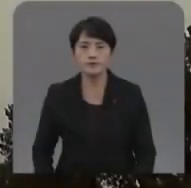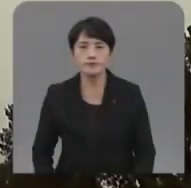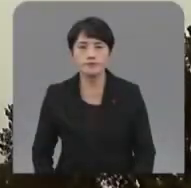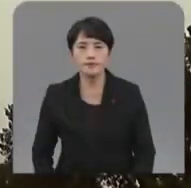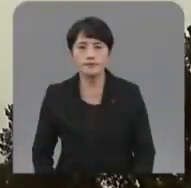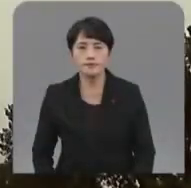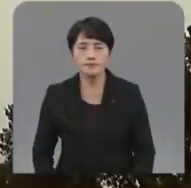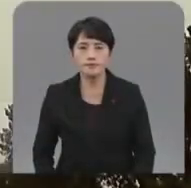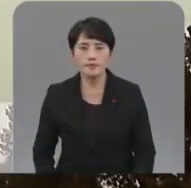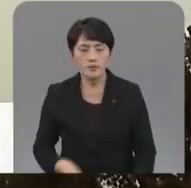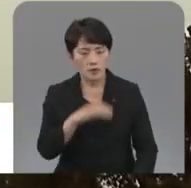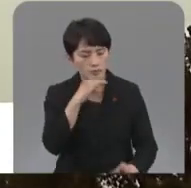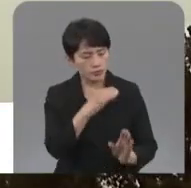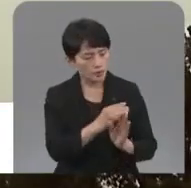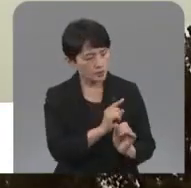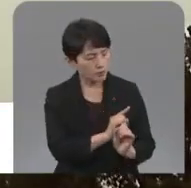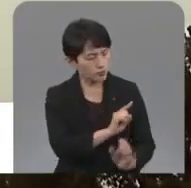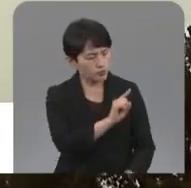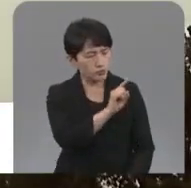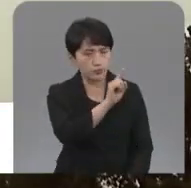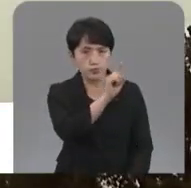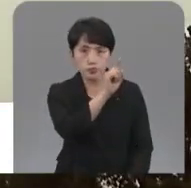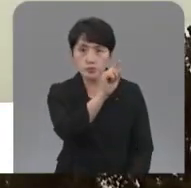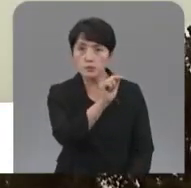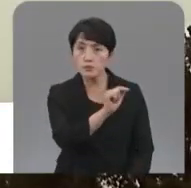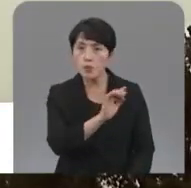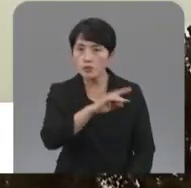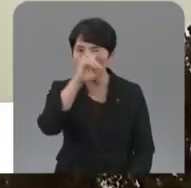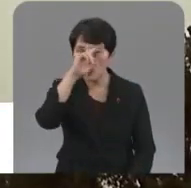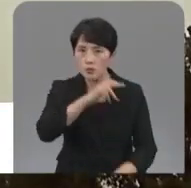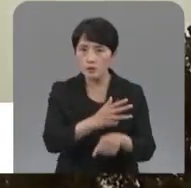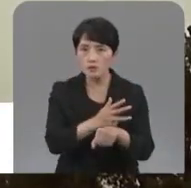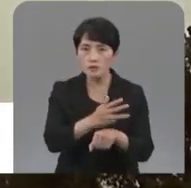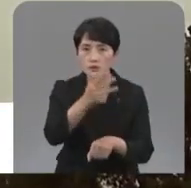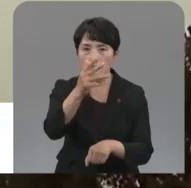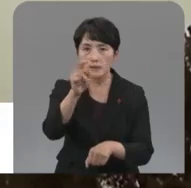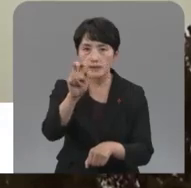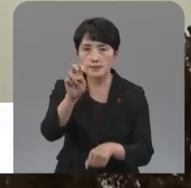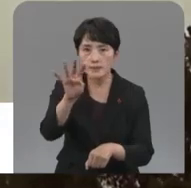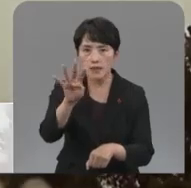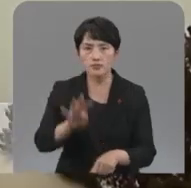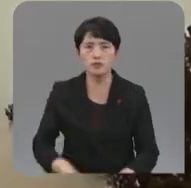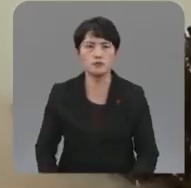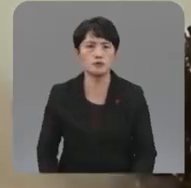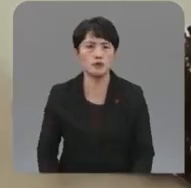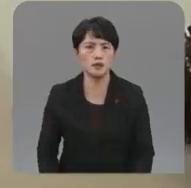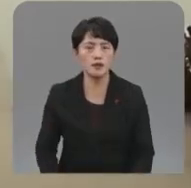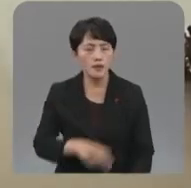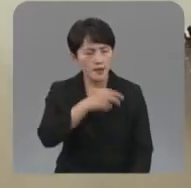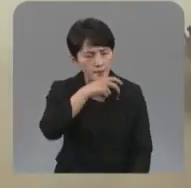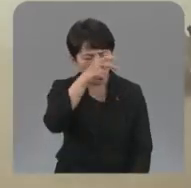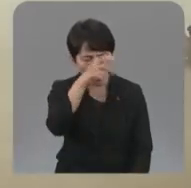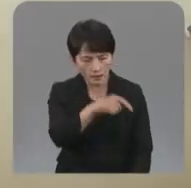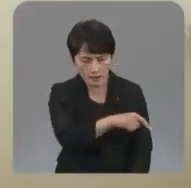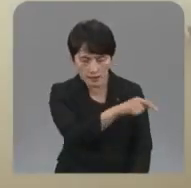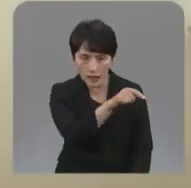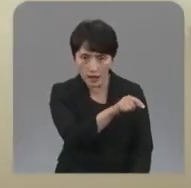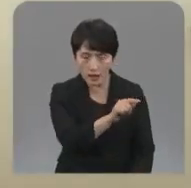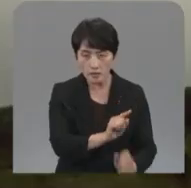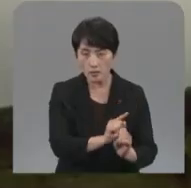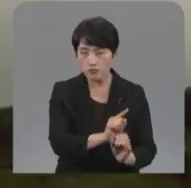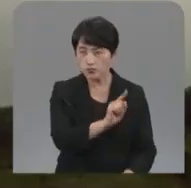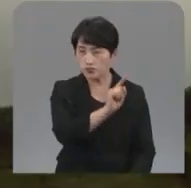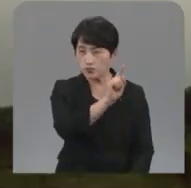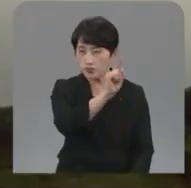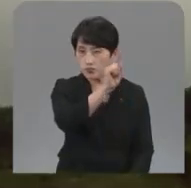la Corée du Nord a tiré ce matin un missile balistique intercontinental également appelé ICBM elle en avait déjà tiré un de court